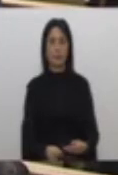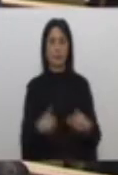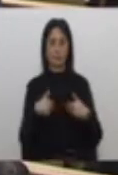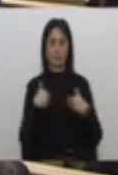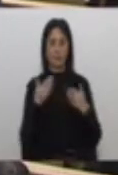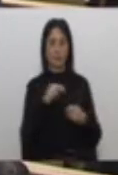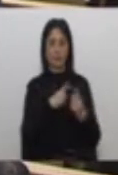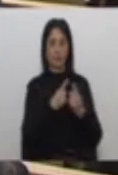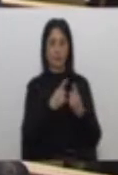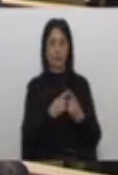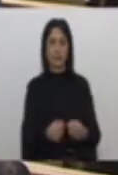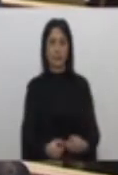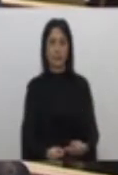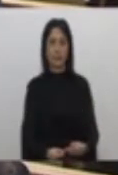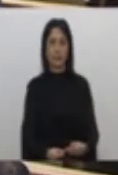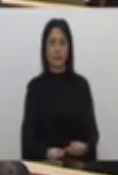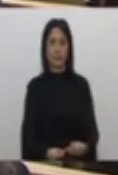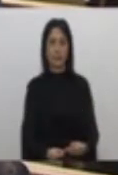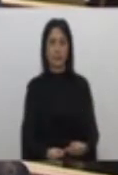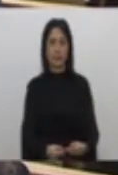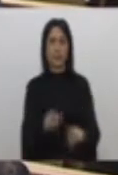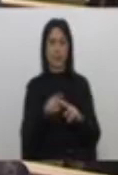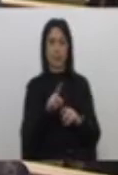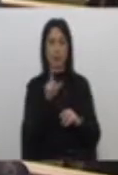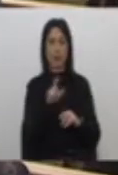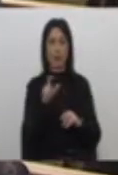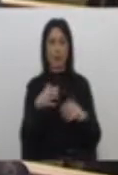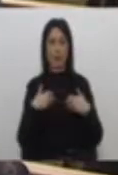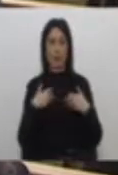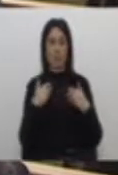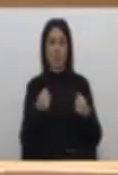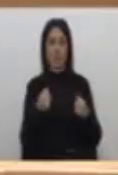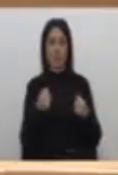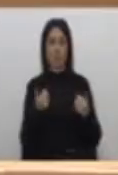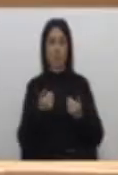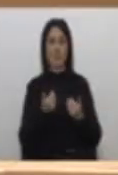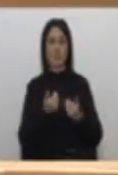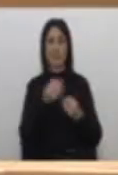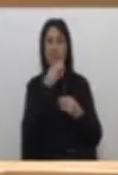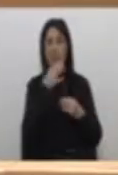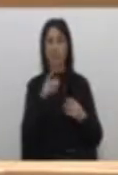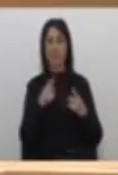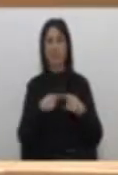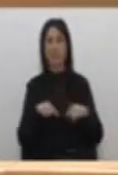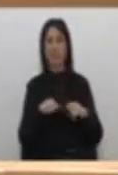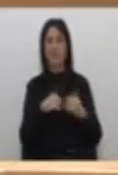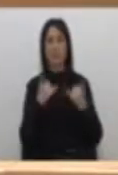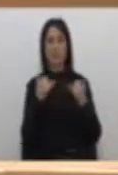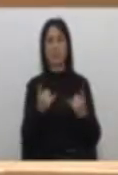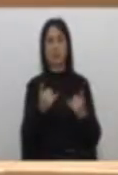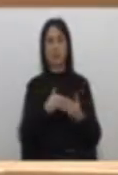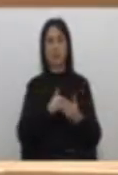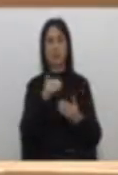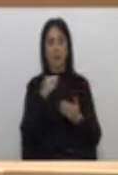მოგესალმებით კოლეგებო. ის რომ ადამიანის ჯანმრთელობა და სიცოცხლე ნებისმიერი საზოგადოებისათვის